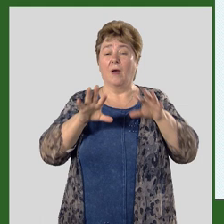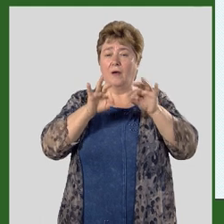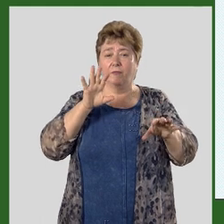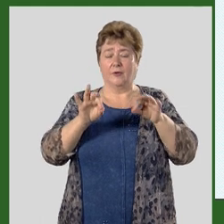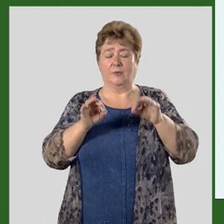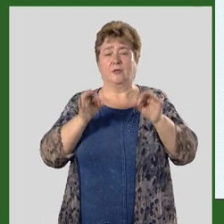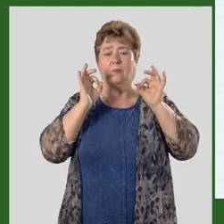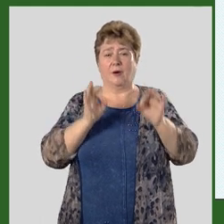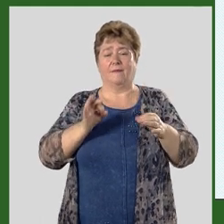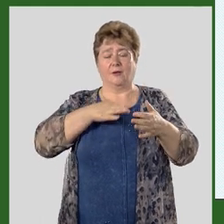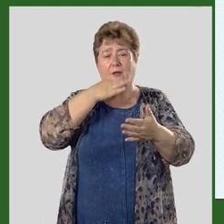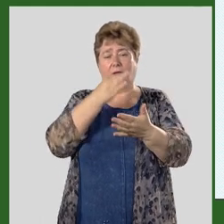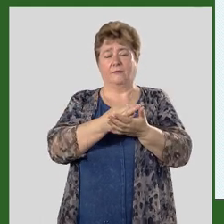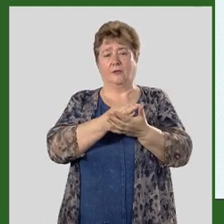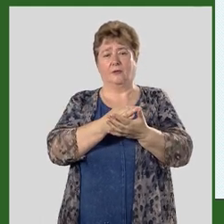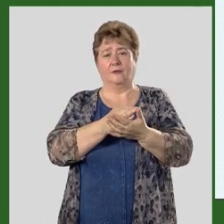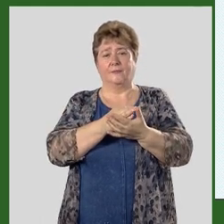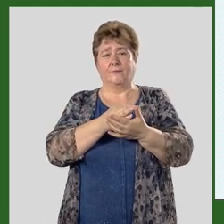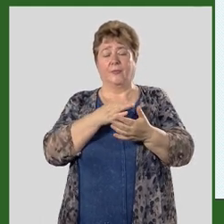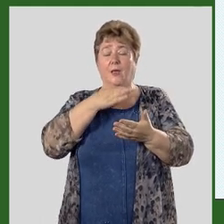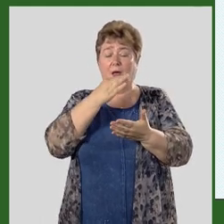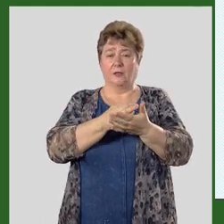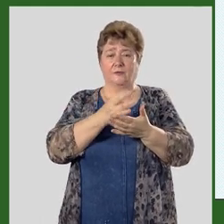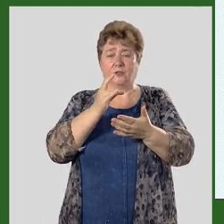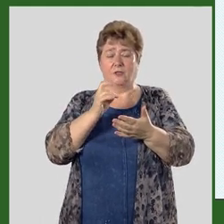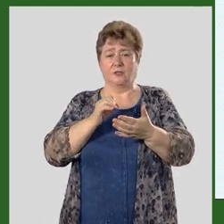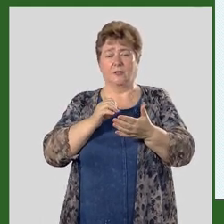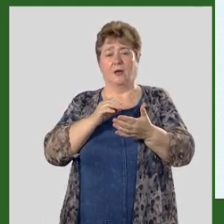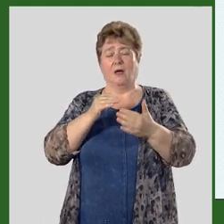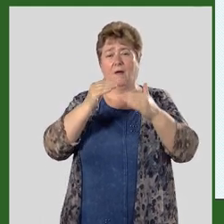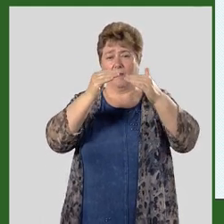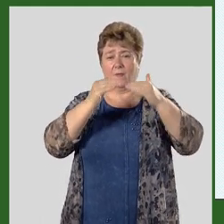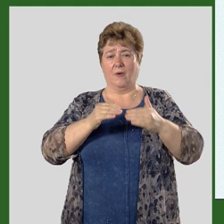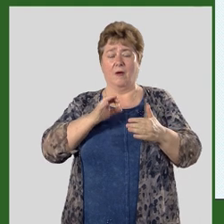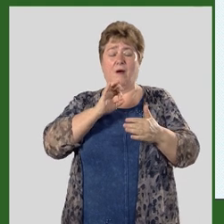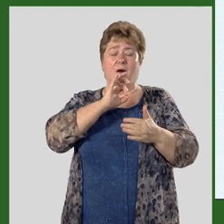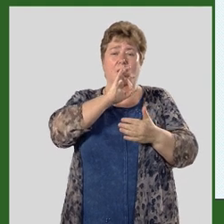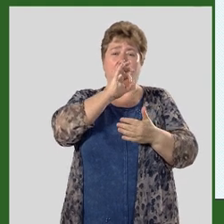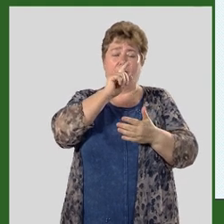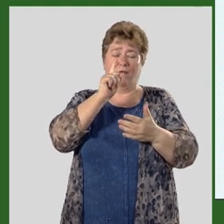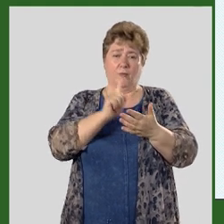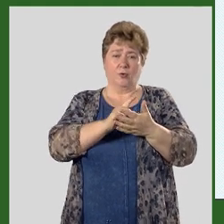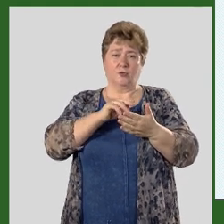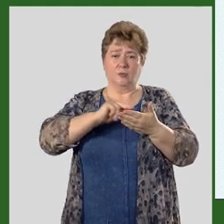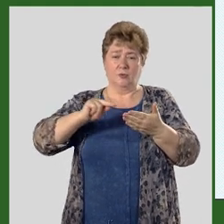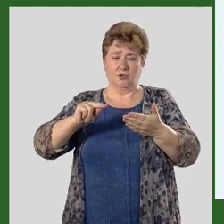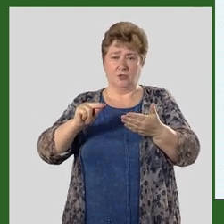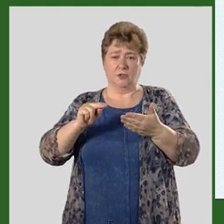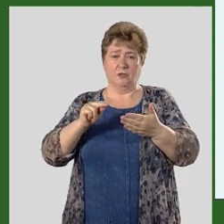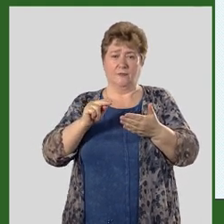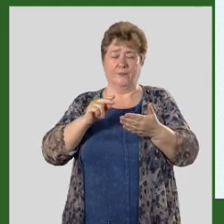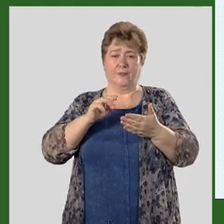Выберите правильный ответ. Отвечая на тестовые вопросы, ставьте номер вопроса и